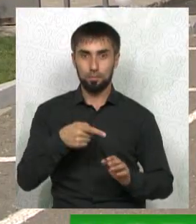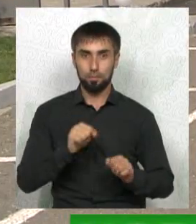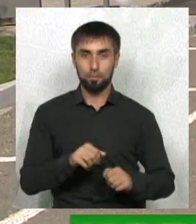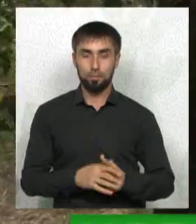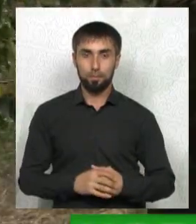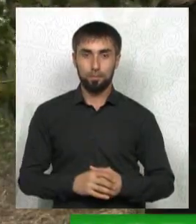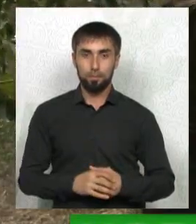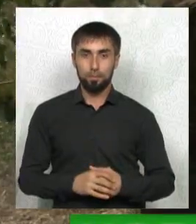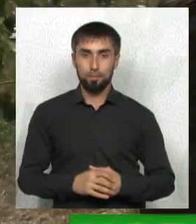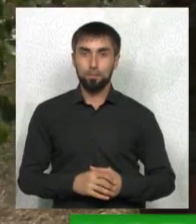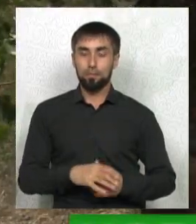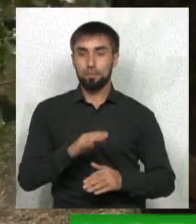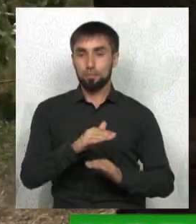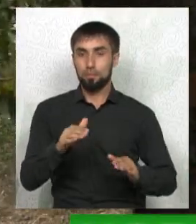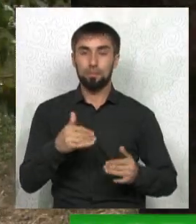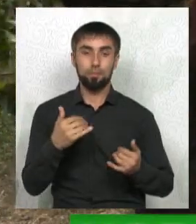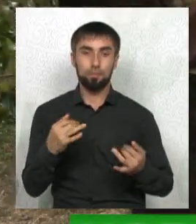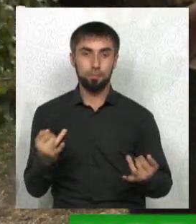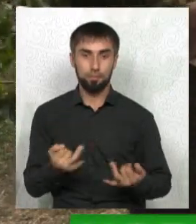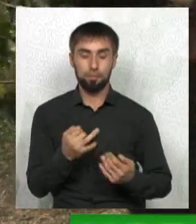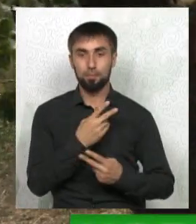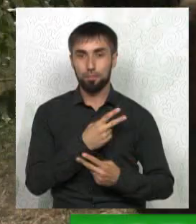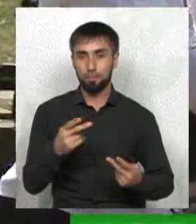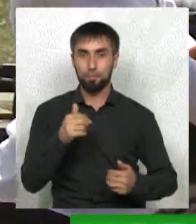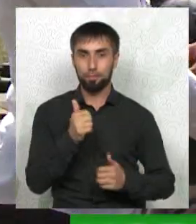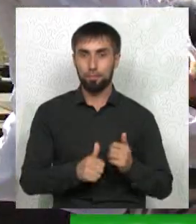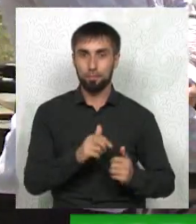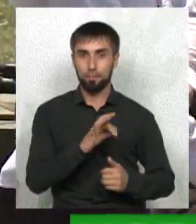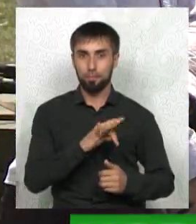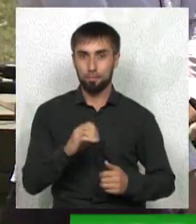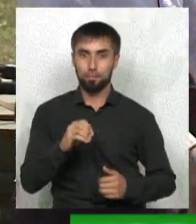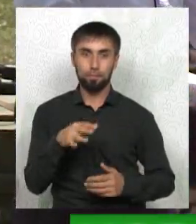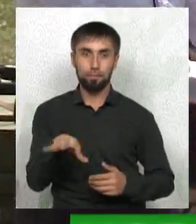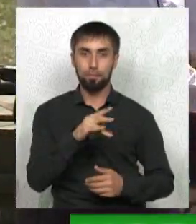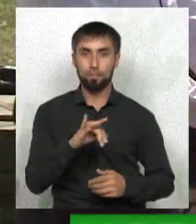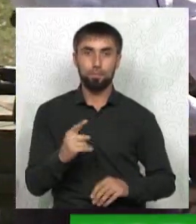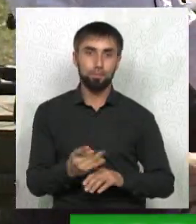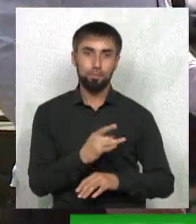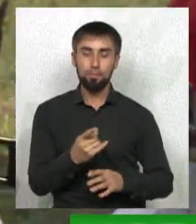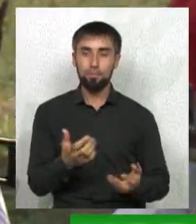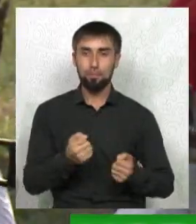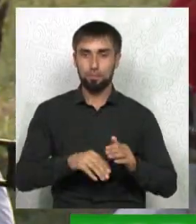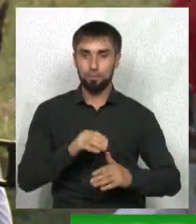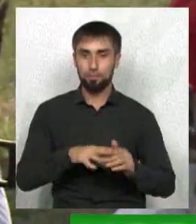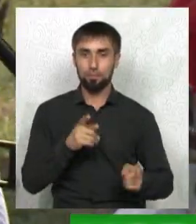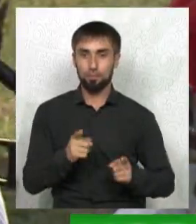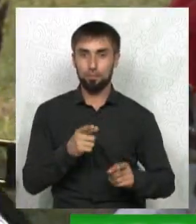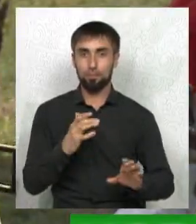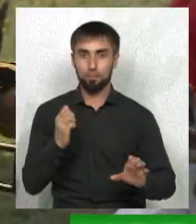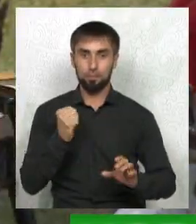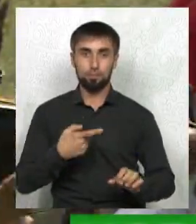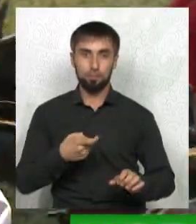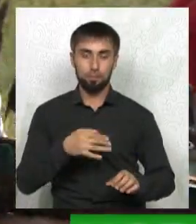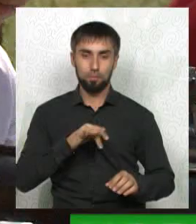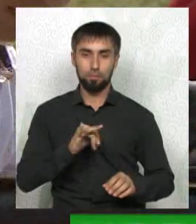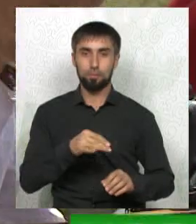выстрелов. Ребята с особым интересом рассматривают каждое оружие. Все они впервые держат в руках настоящий гранатомет, автомат